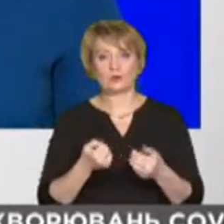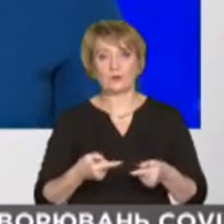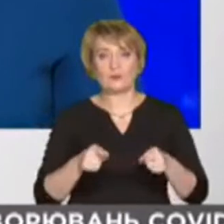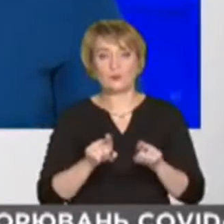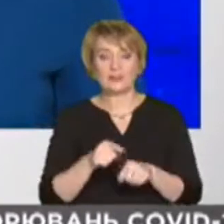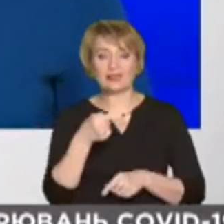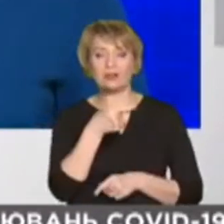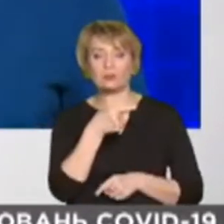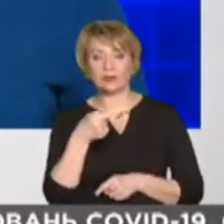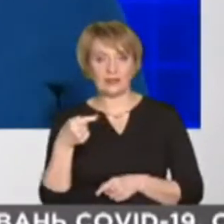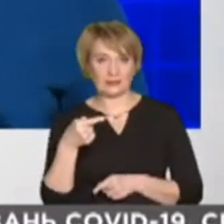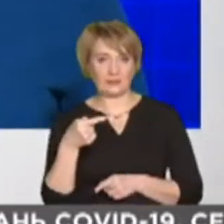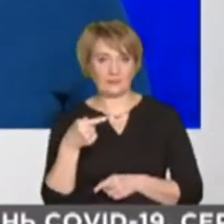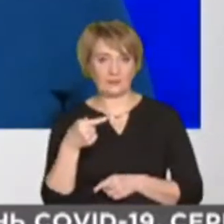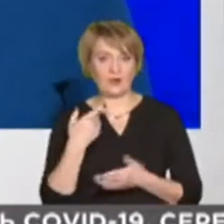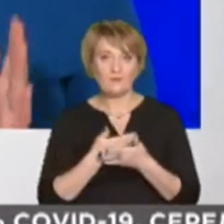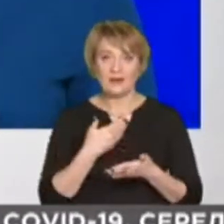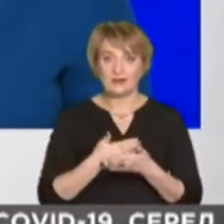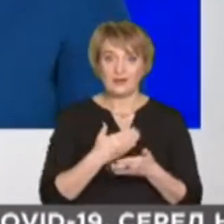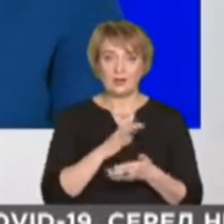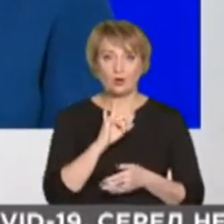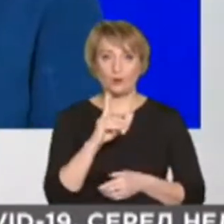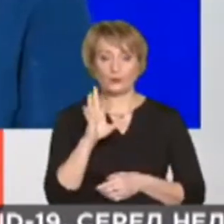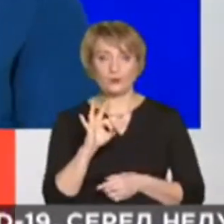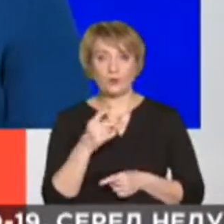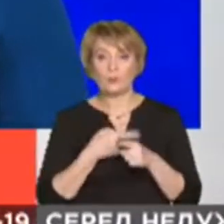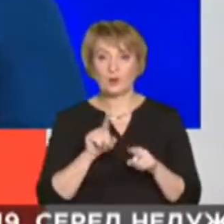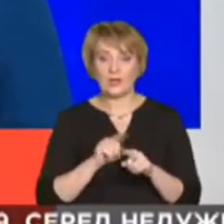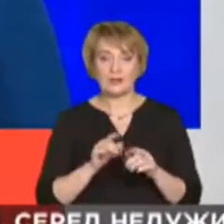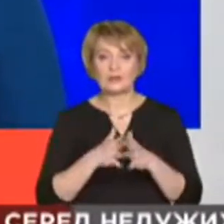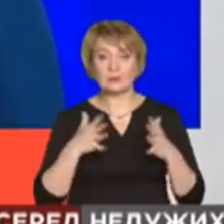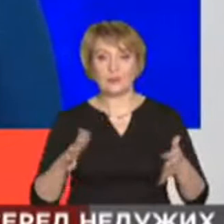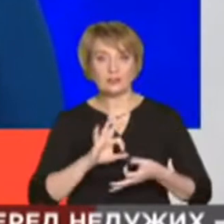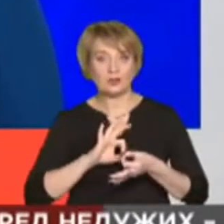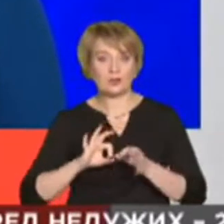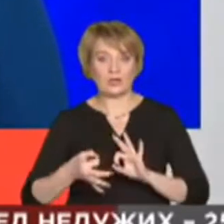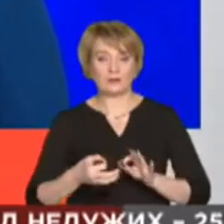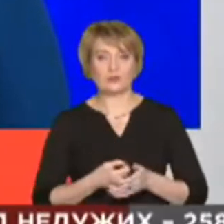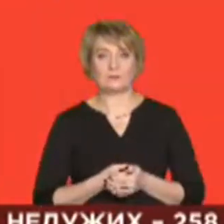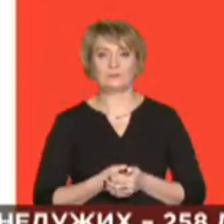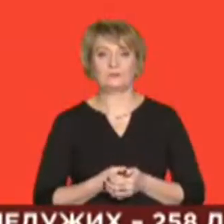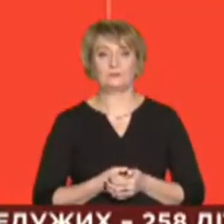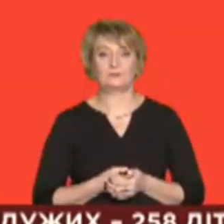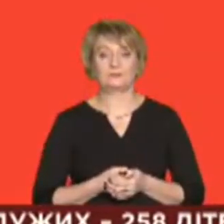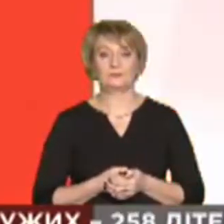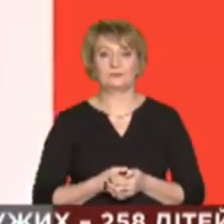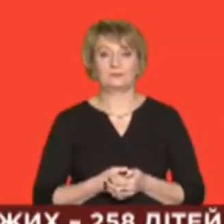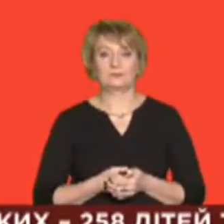отакий от негативний відгук у вигляді онкології. Про це та більше детальніше вже за мить.